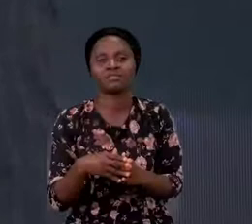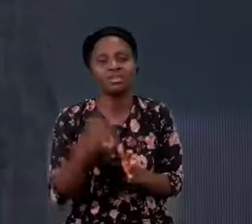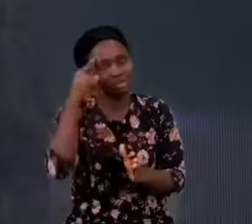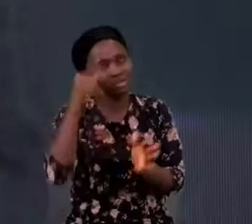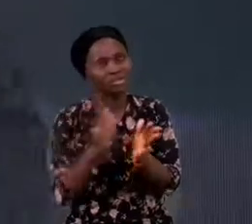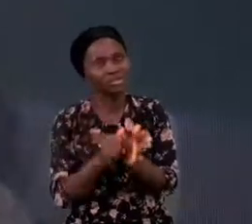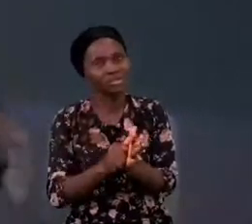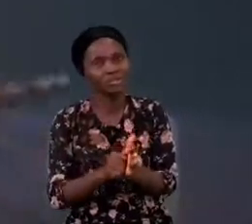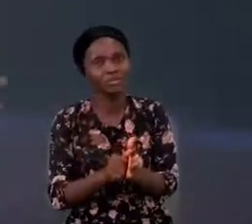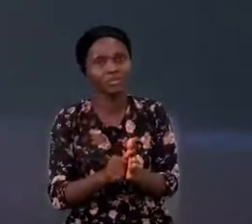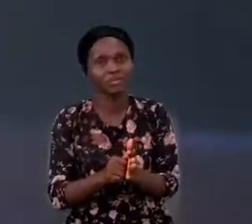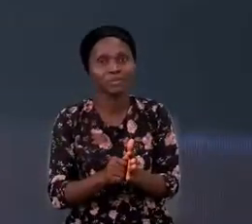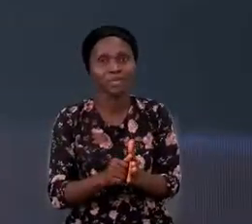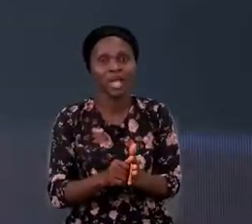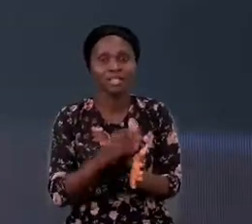convenir à mes pieds et être également